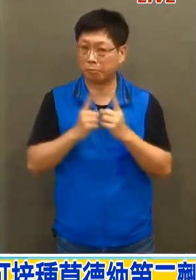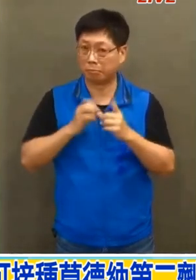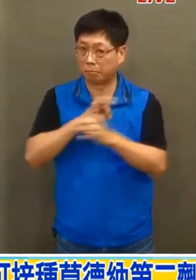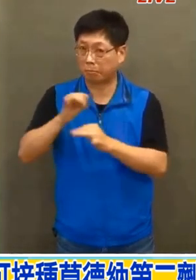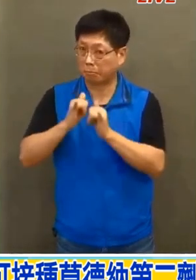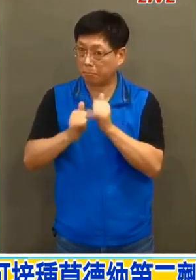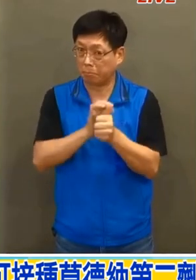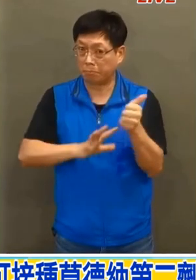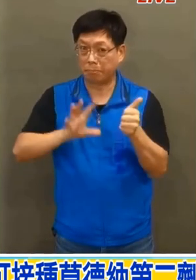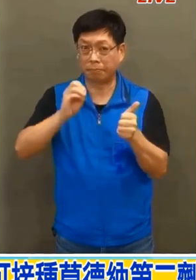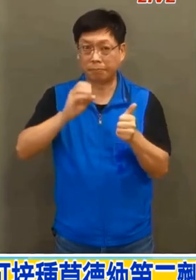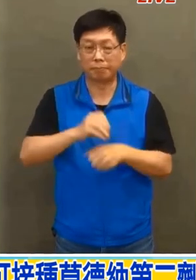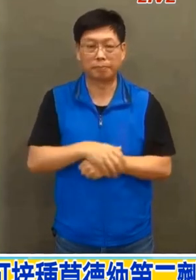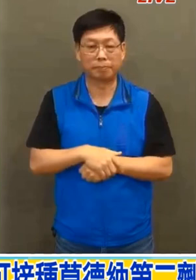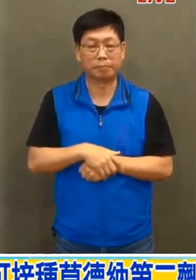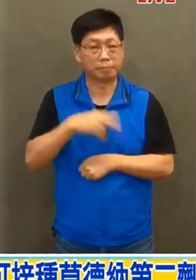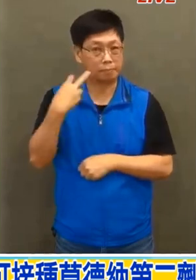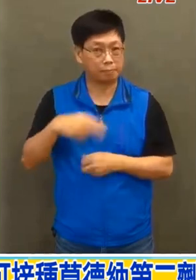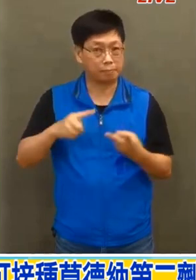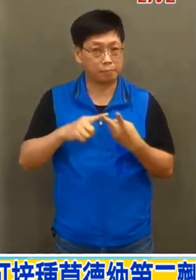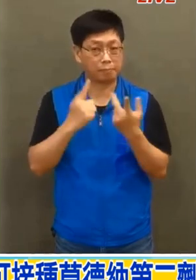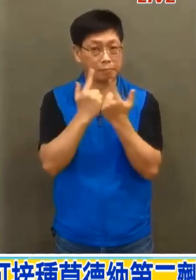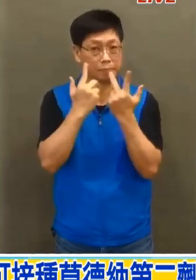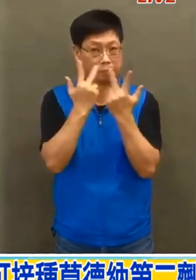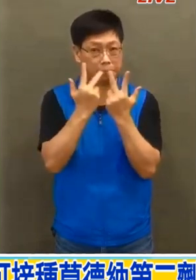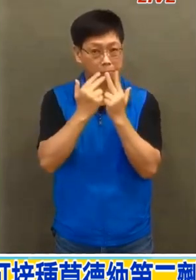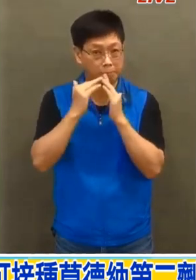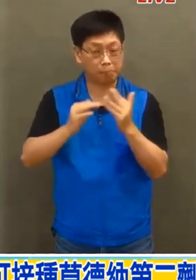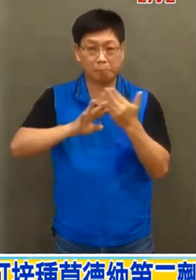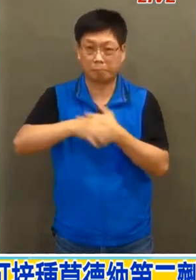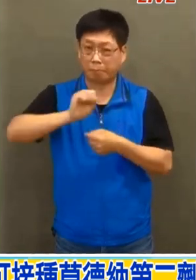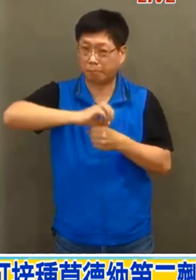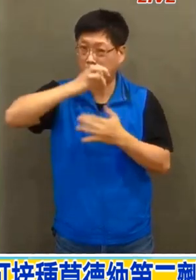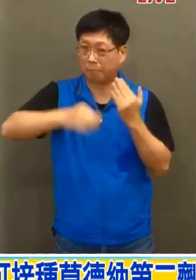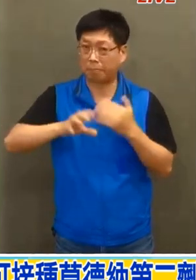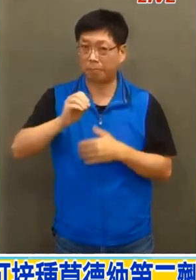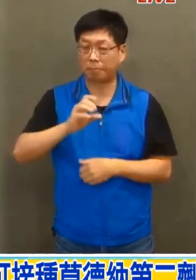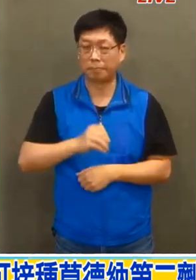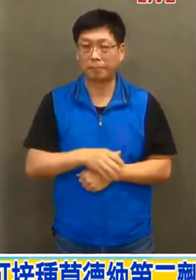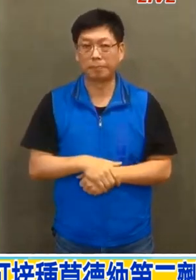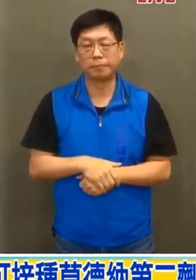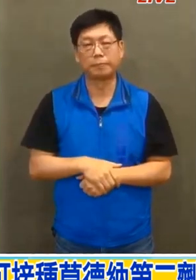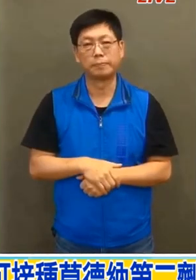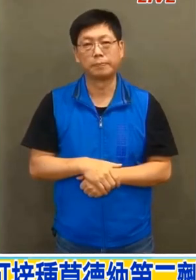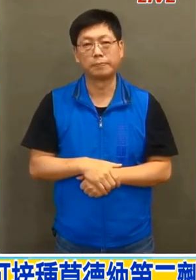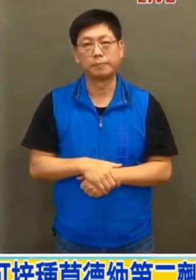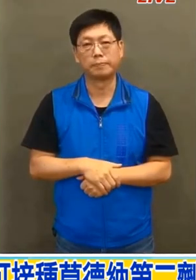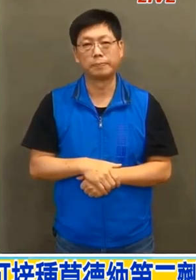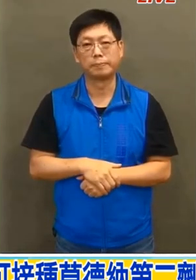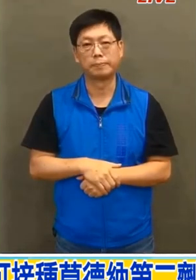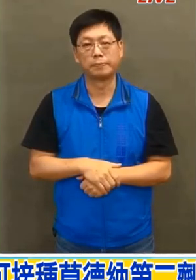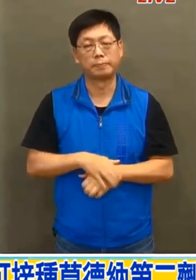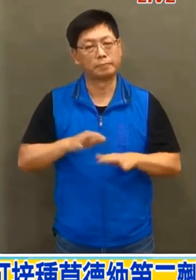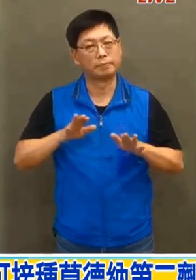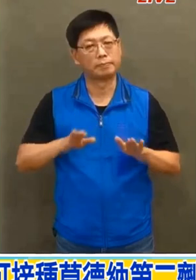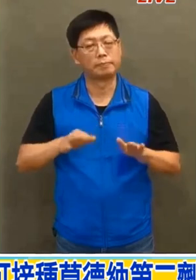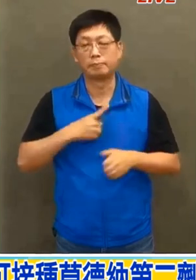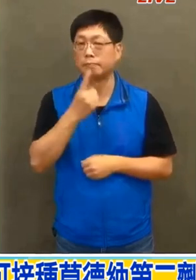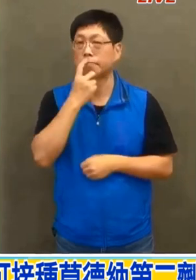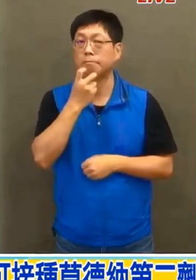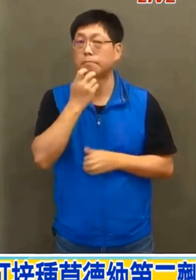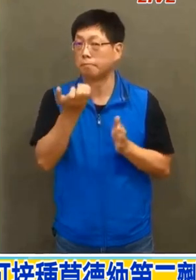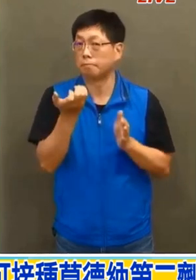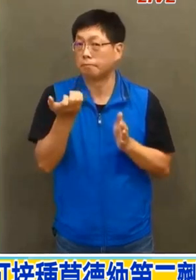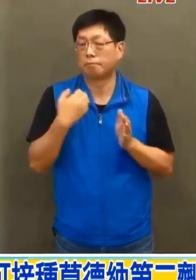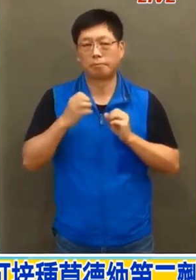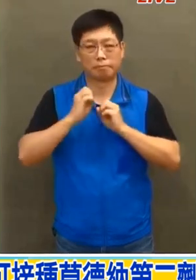济会不会有帮助？那另外新北市有没有另外加强的做法呢？ 目前中央刚